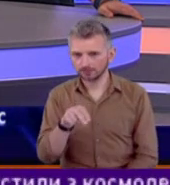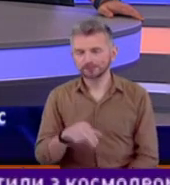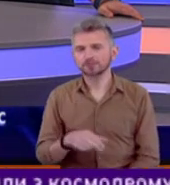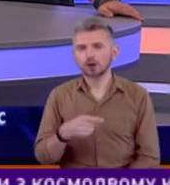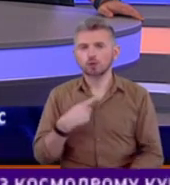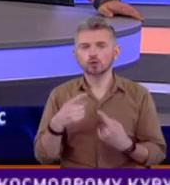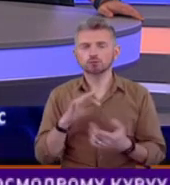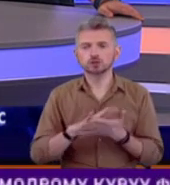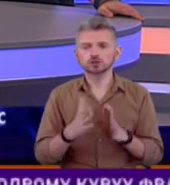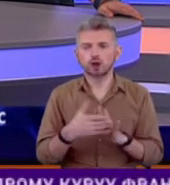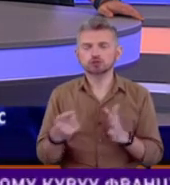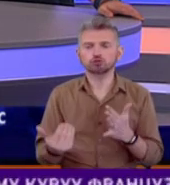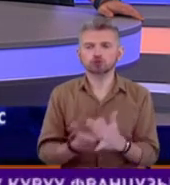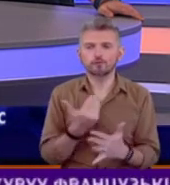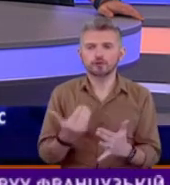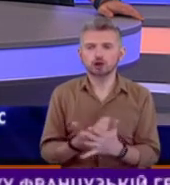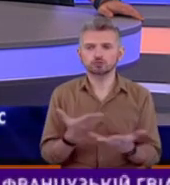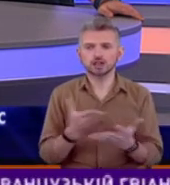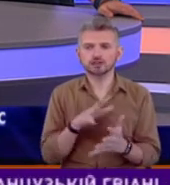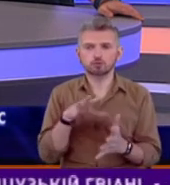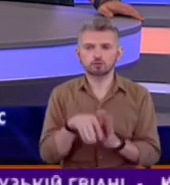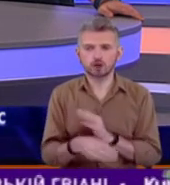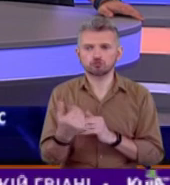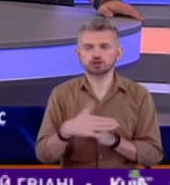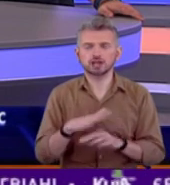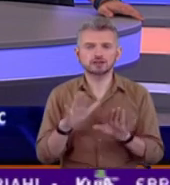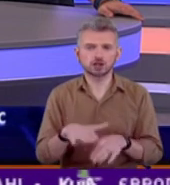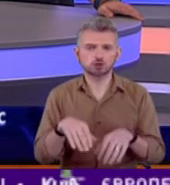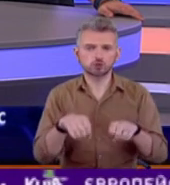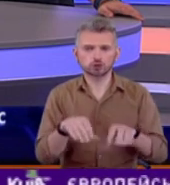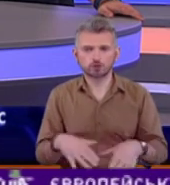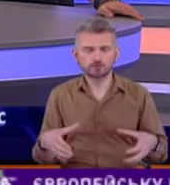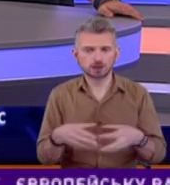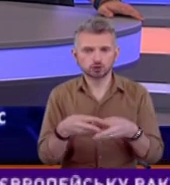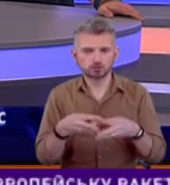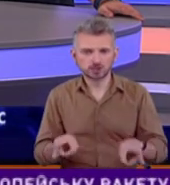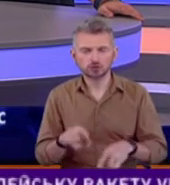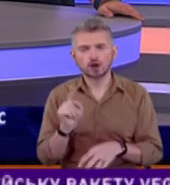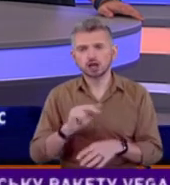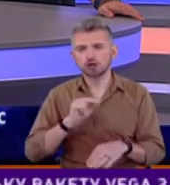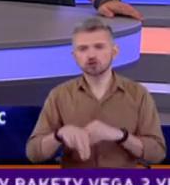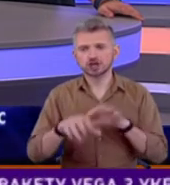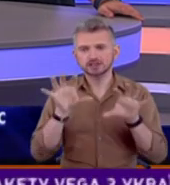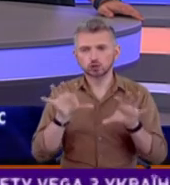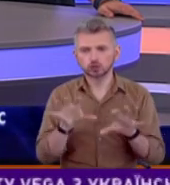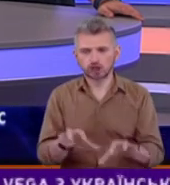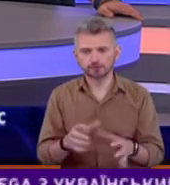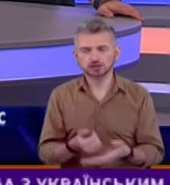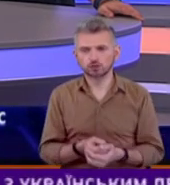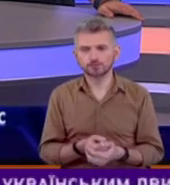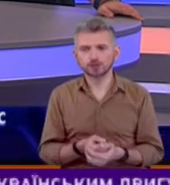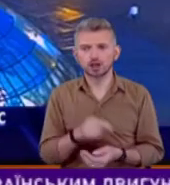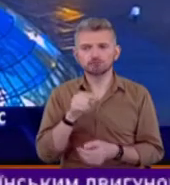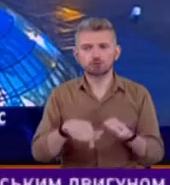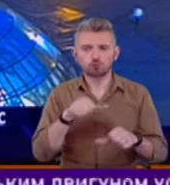говоримо про ситуацію з новаціями, які запроваджуються вже не тільки постановами Кабінету міністрів, але через законодавство. В